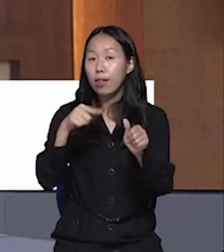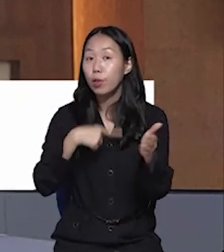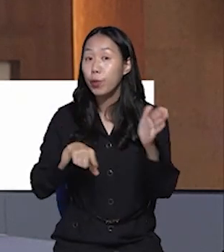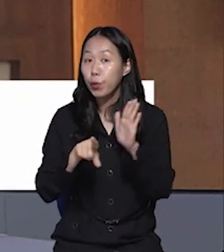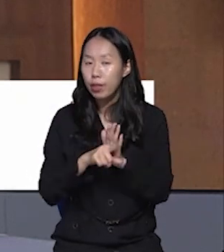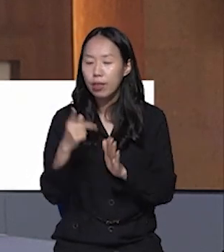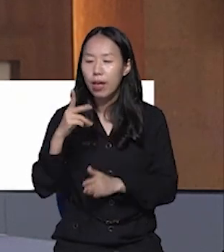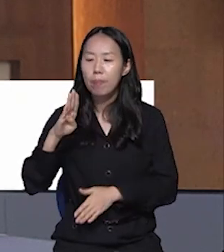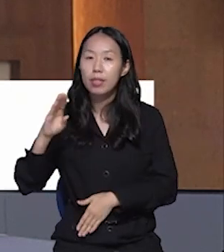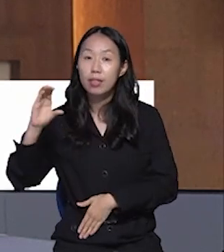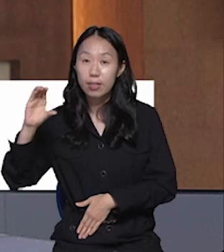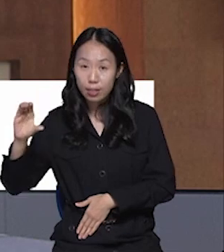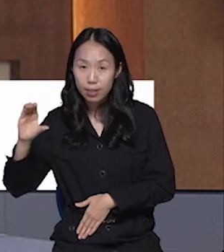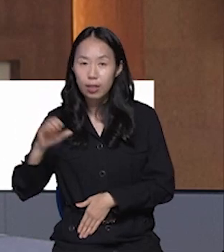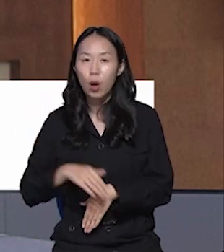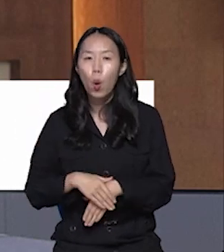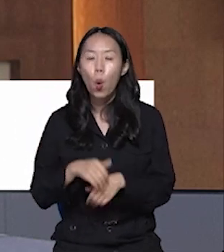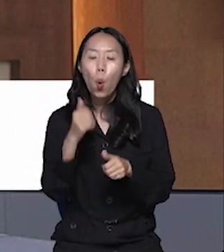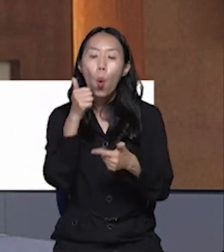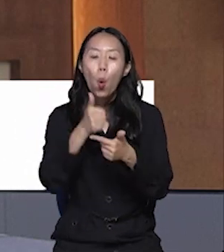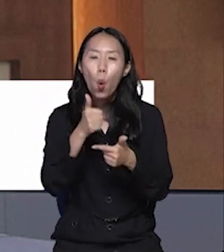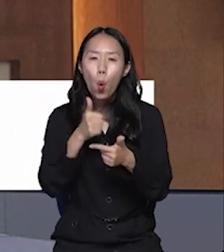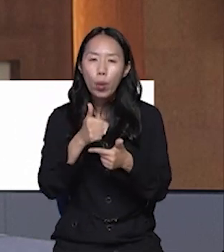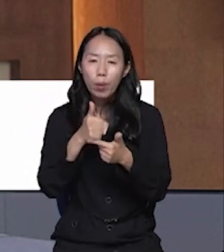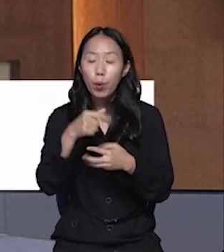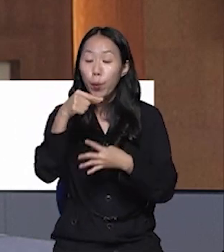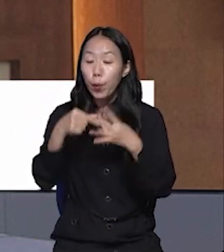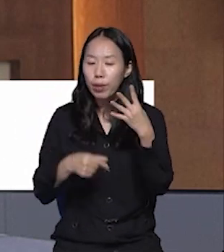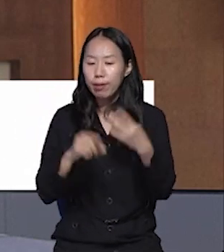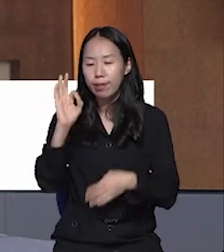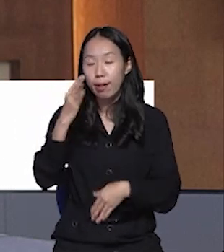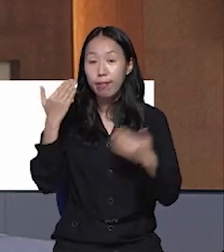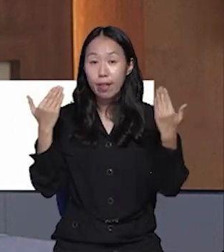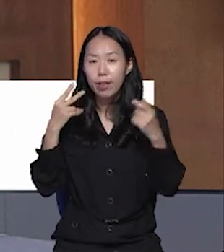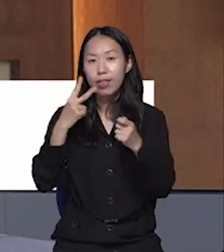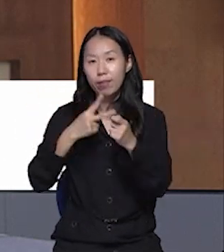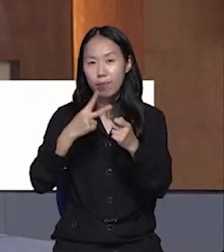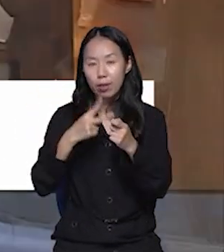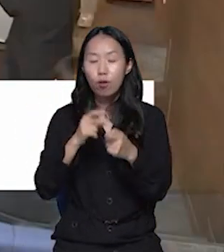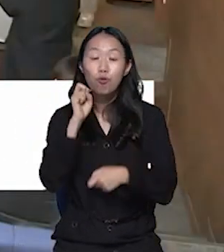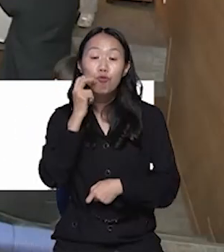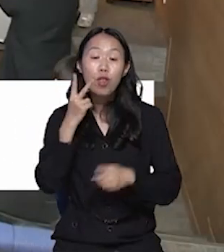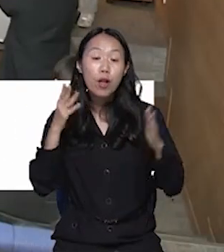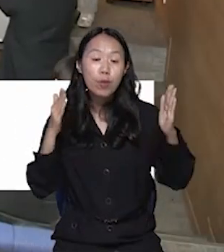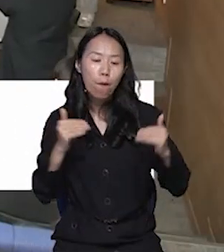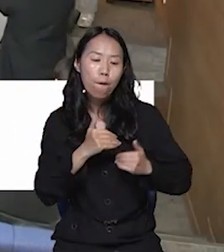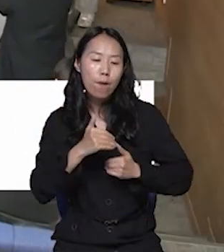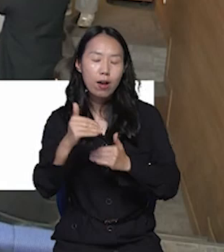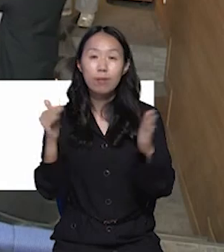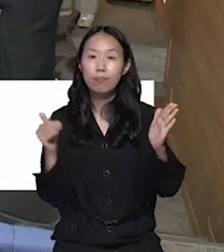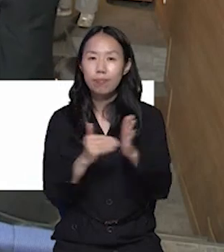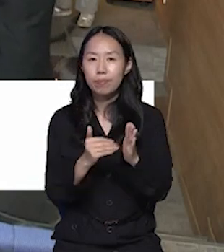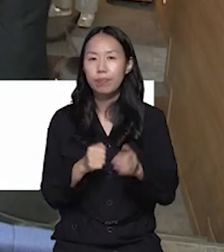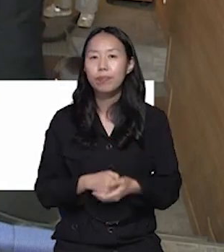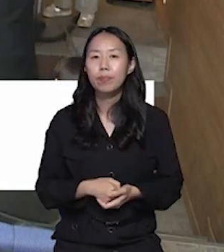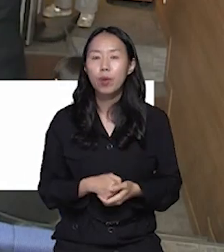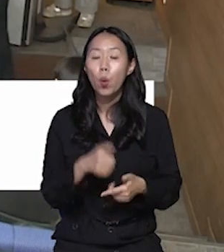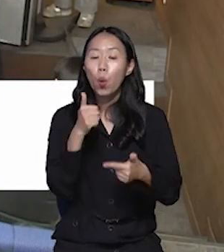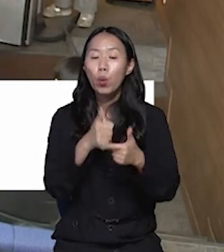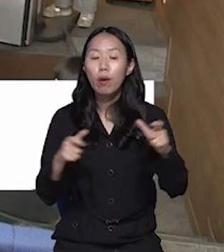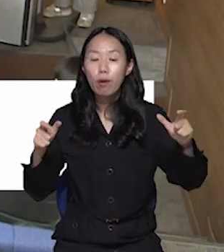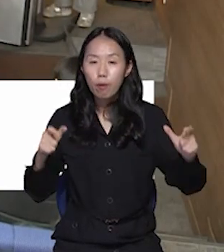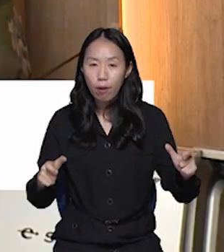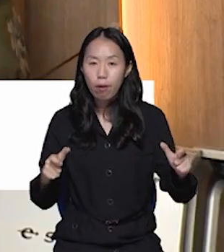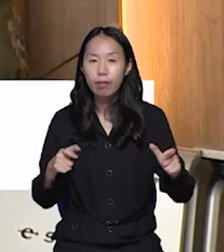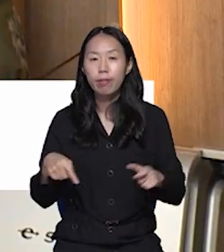위 PBC 광주 방송의 호남권 콘텐츠 장인학교 2기가 두 달간의 일정을 마무리했습니다 호남권